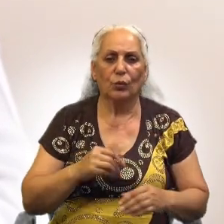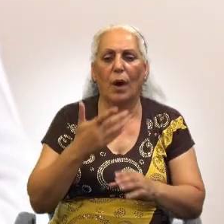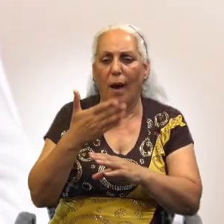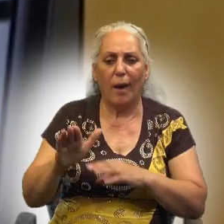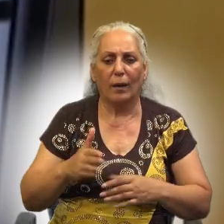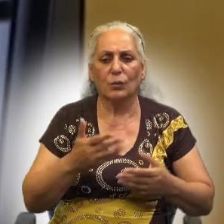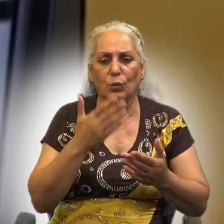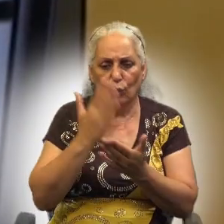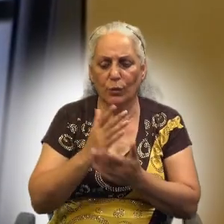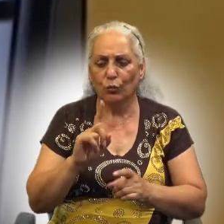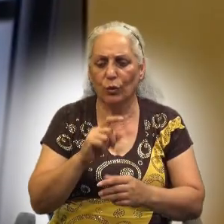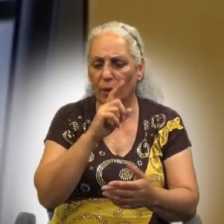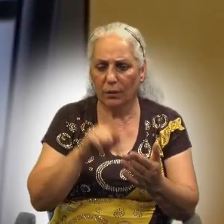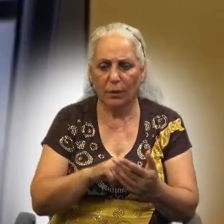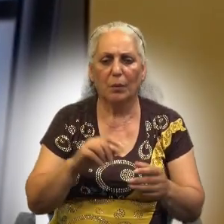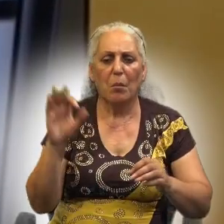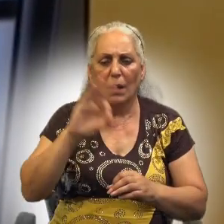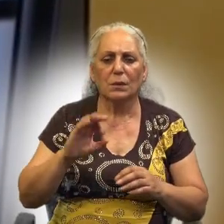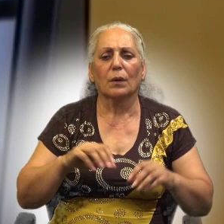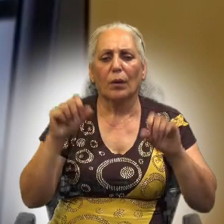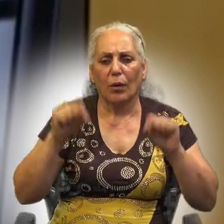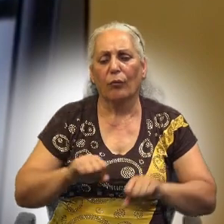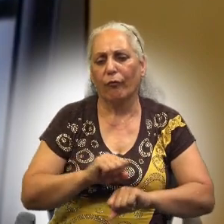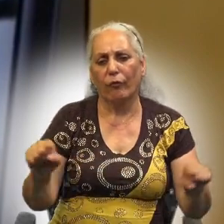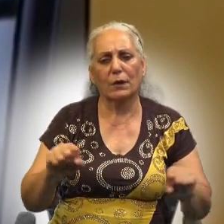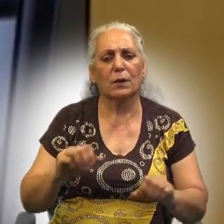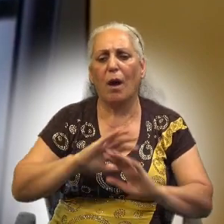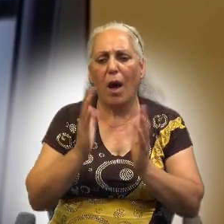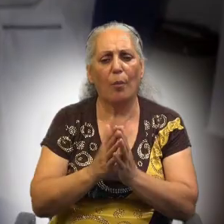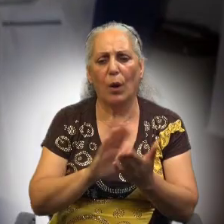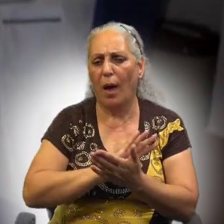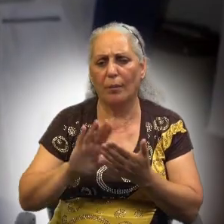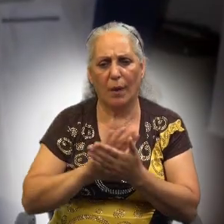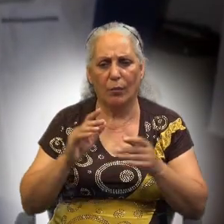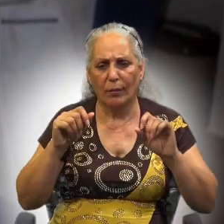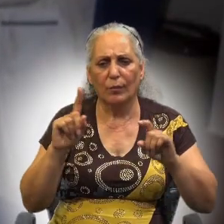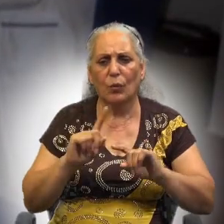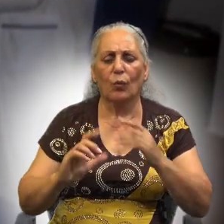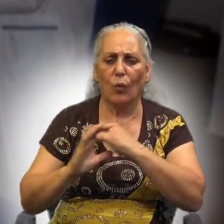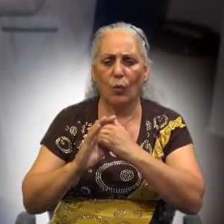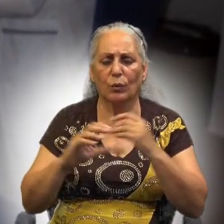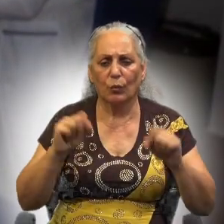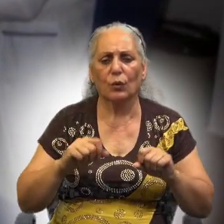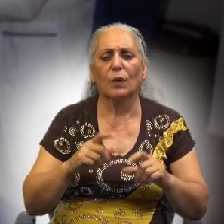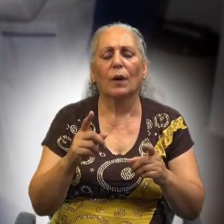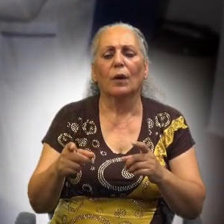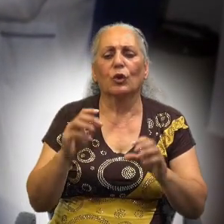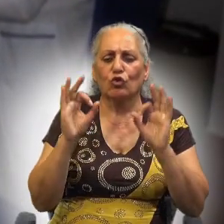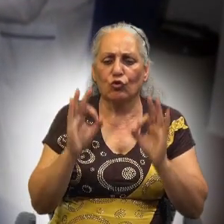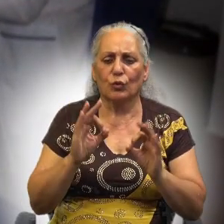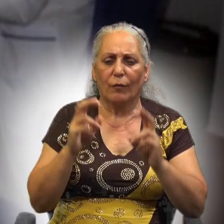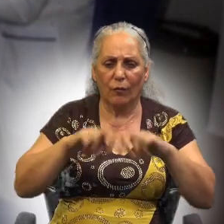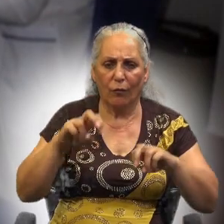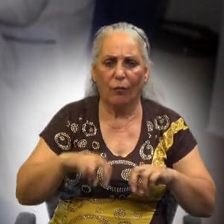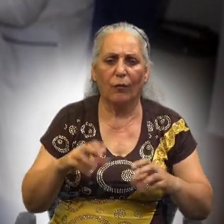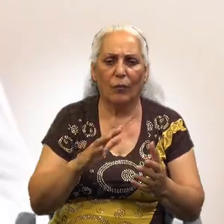իր ունեցած խնդրի մասին հստակ պատկերացում կազմելու կամ լուծման ուղիներ իմանալու։ Առաջարկվում է ինչպես ճշգրիտ ախտորոշում,